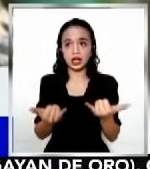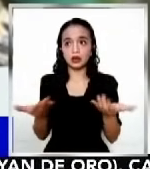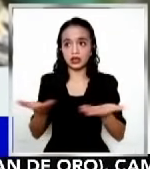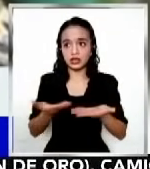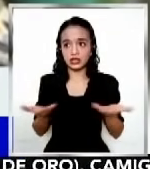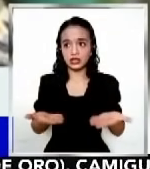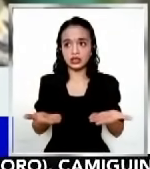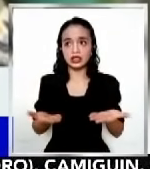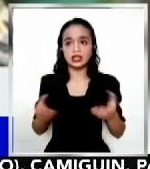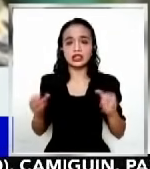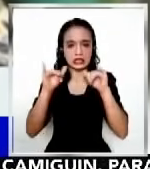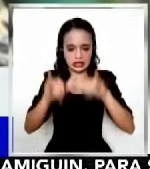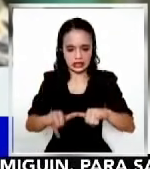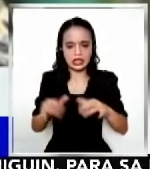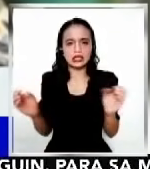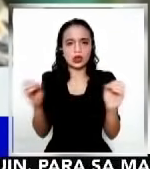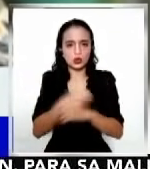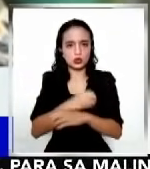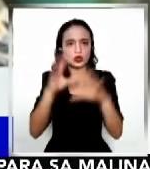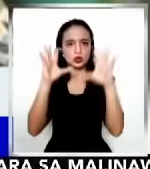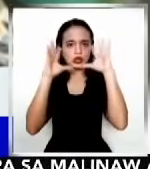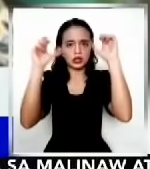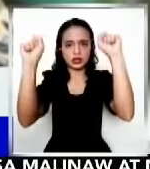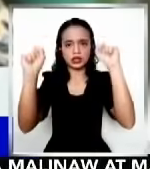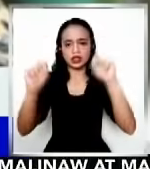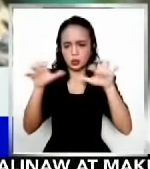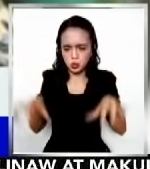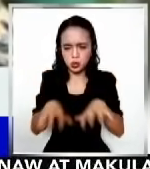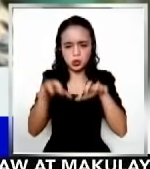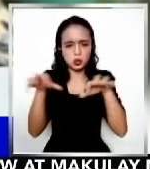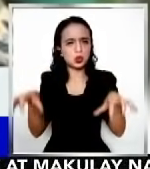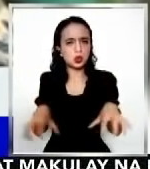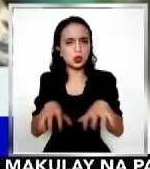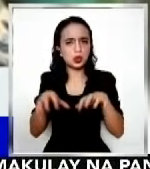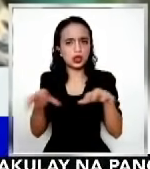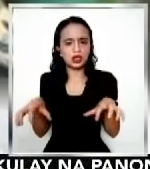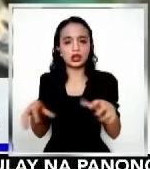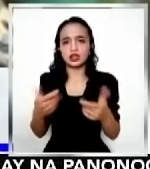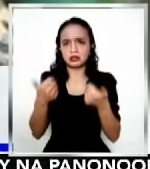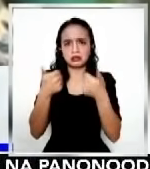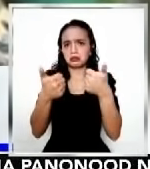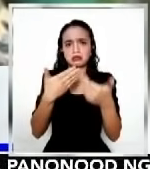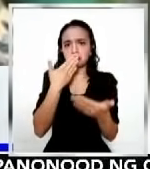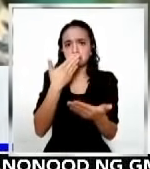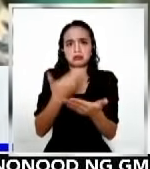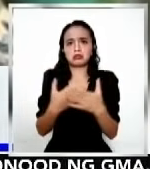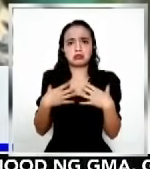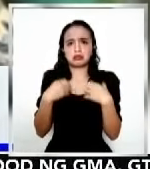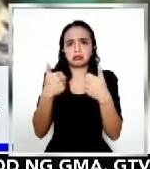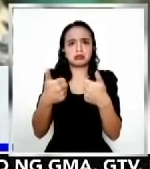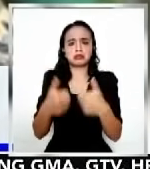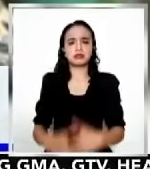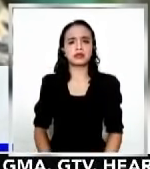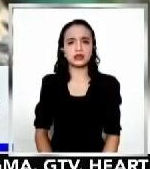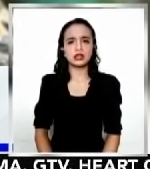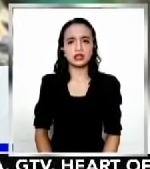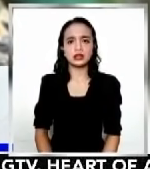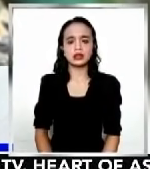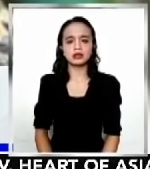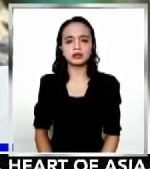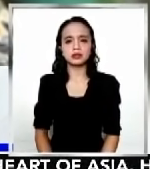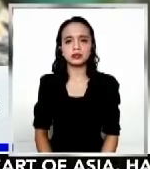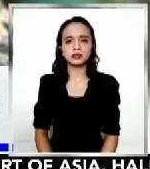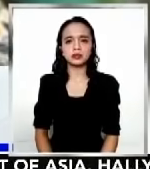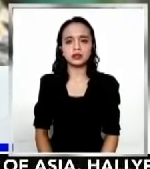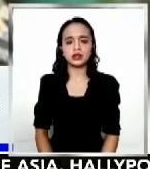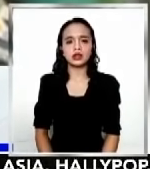Malacanang, katrabaho. He is in good health. And it's so yung mga detailed